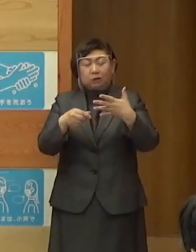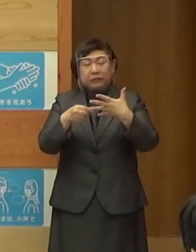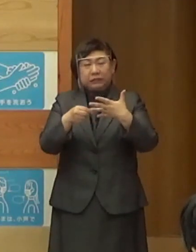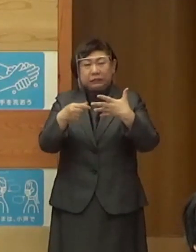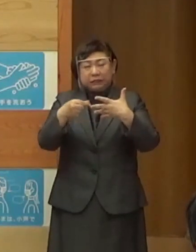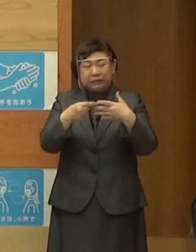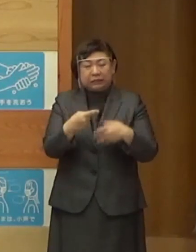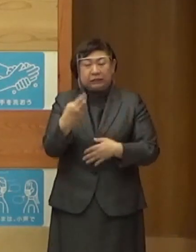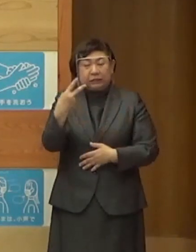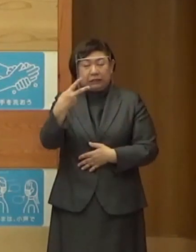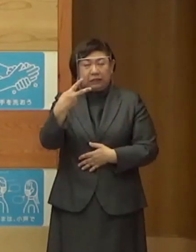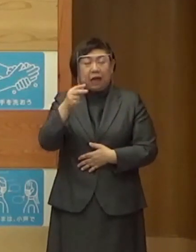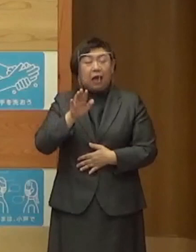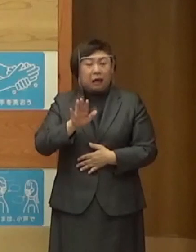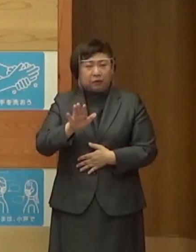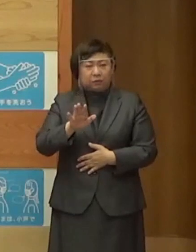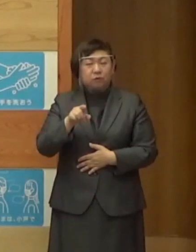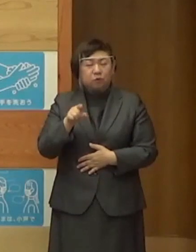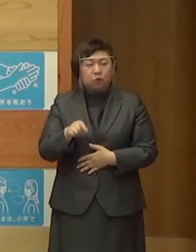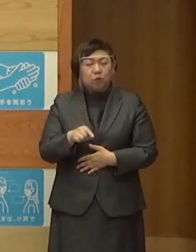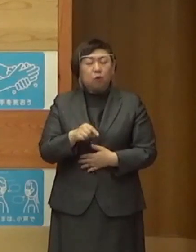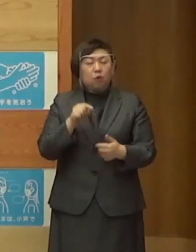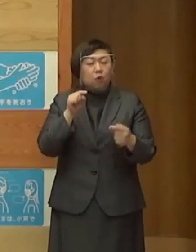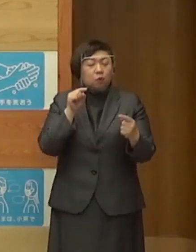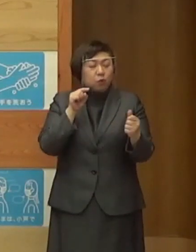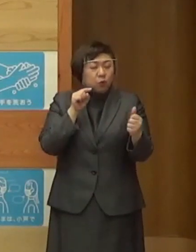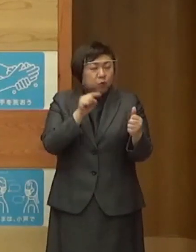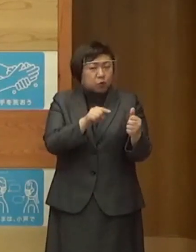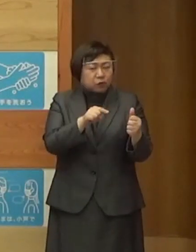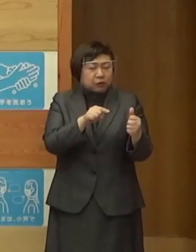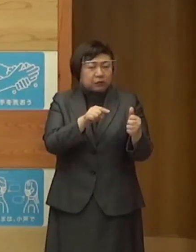ってこれあるんですけども、基本的にこの措置内容が、